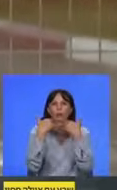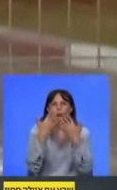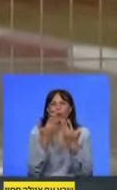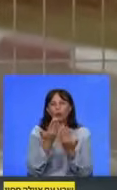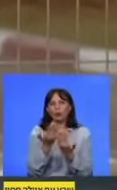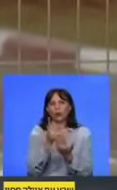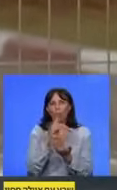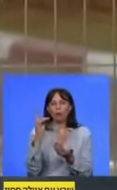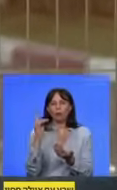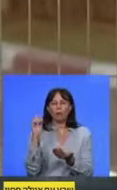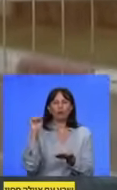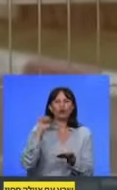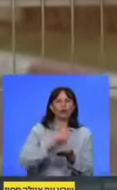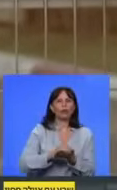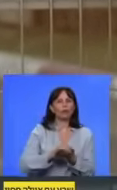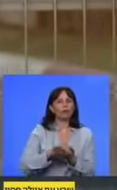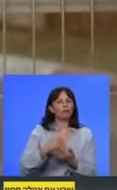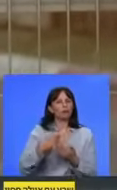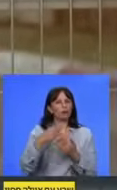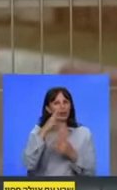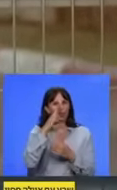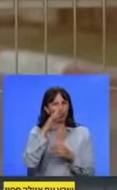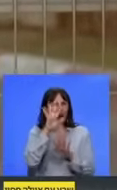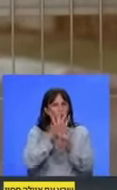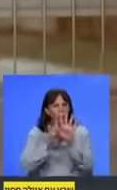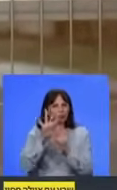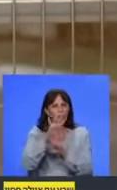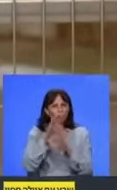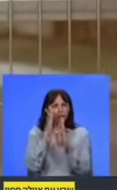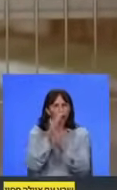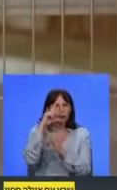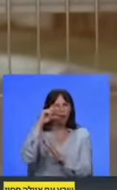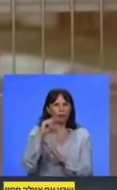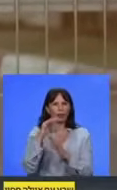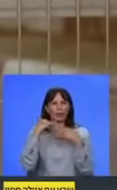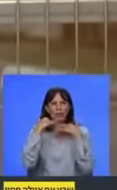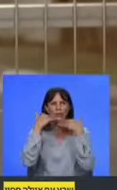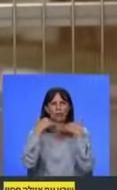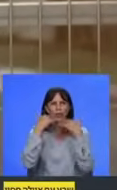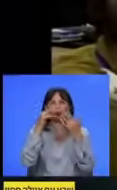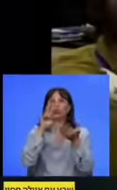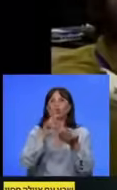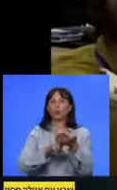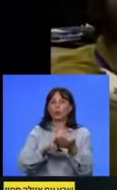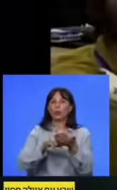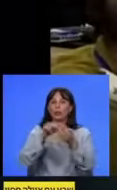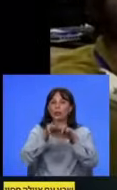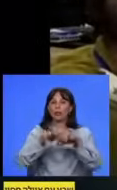כך הרבה משאבים בלנסות להסתיר ולהקטין אותו. זכות הציבור לדעת.